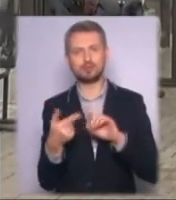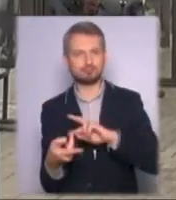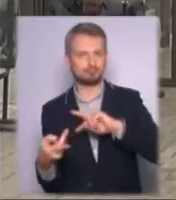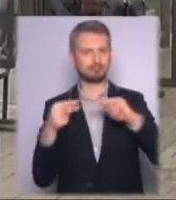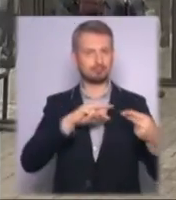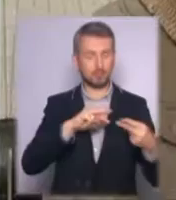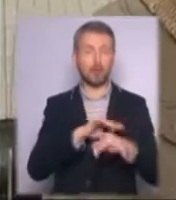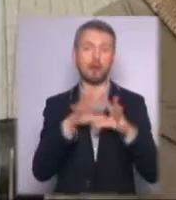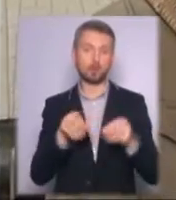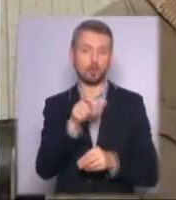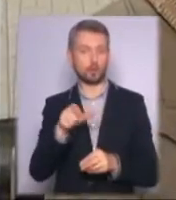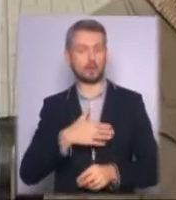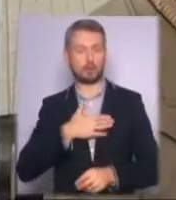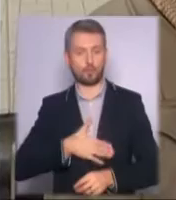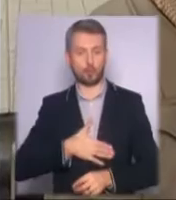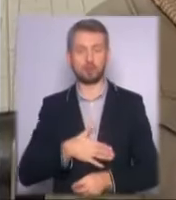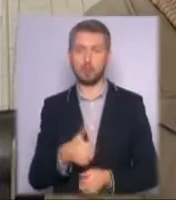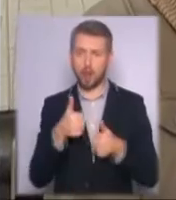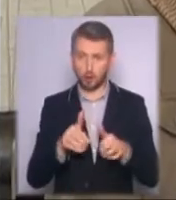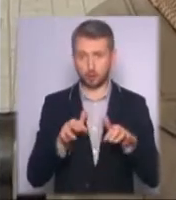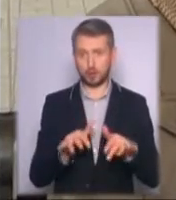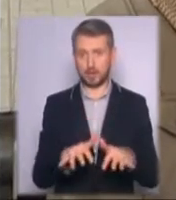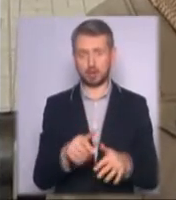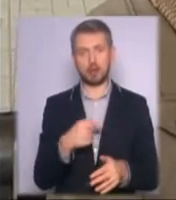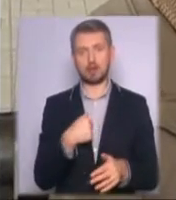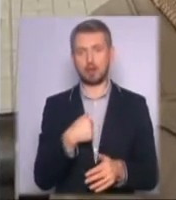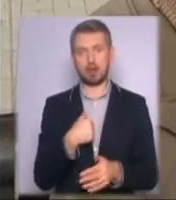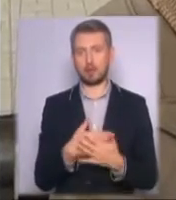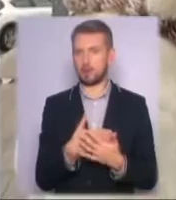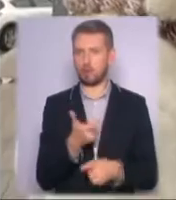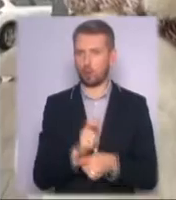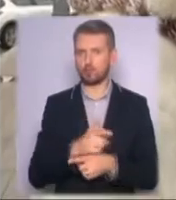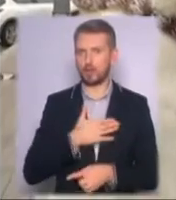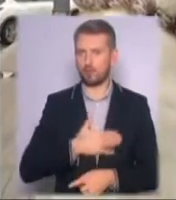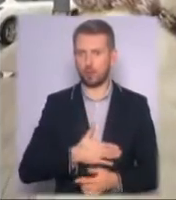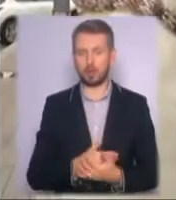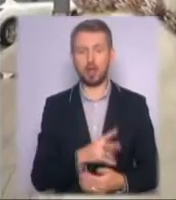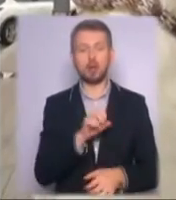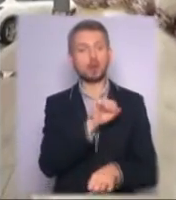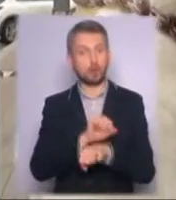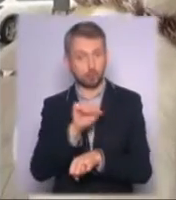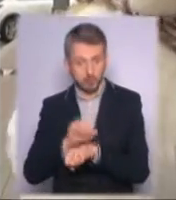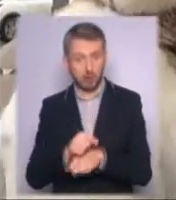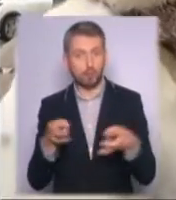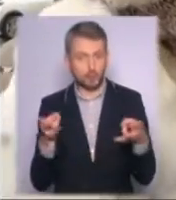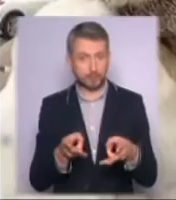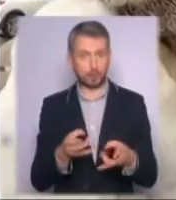люди задоволені. Хороше діло. Я, наприклад, дуже довольна. На зупинках, да, вони потрібні.